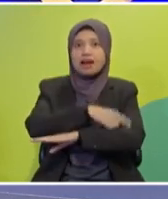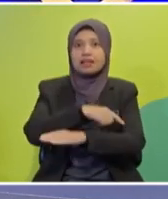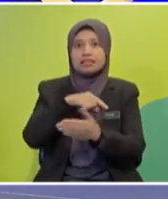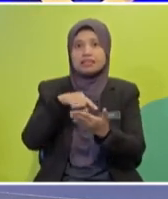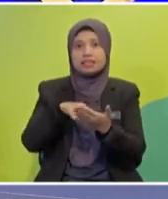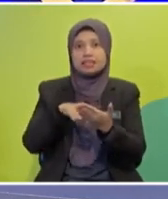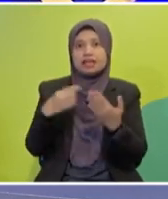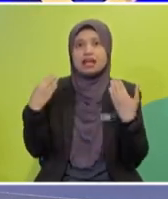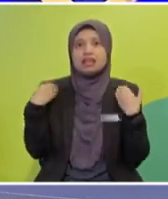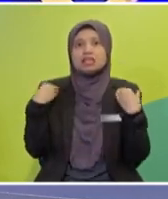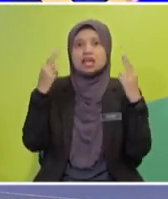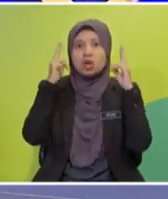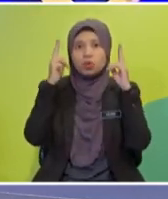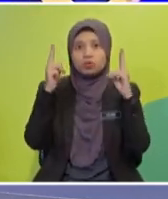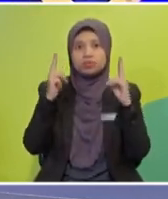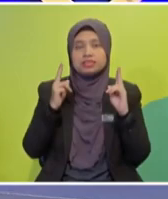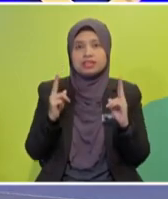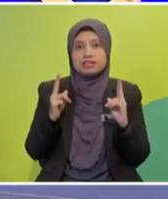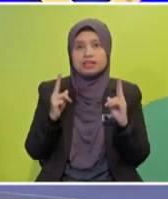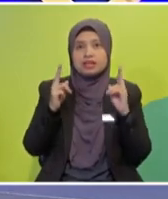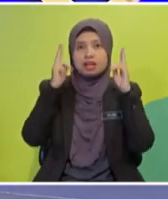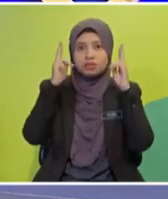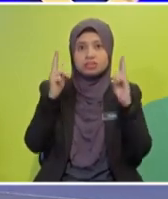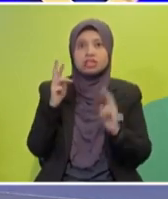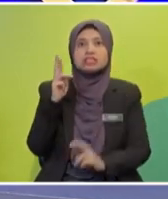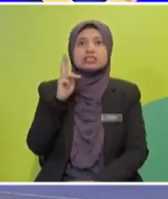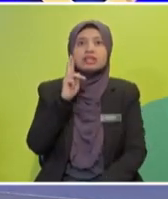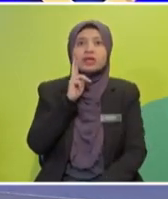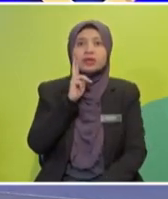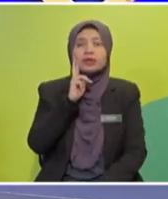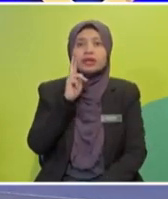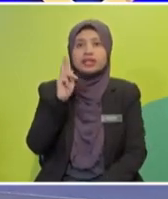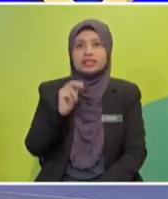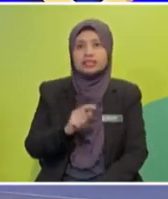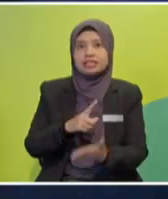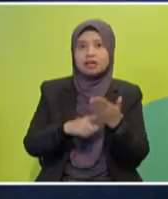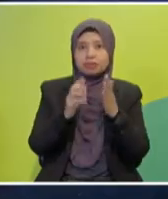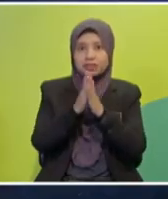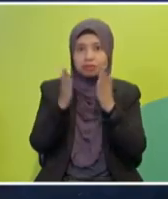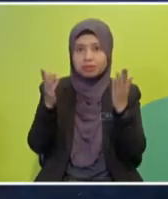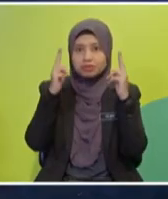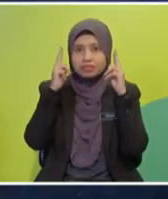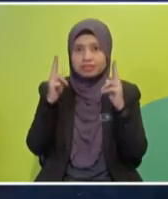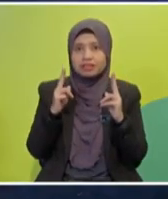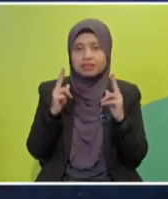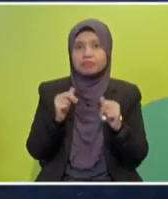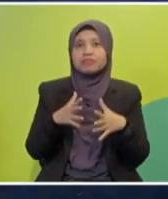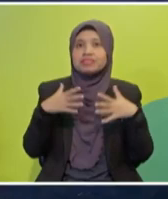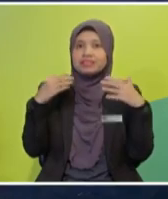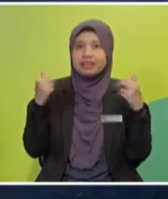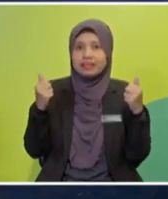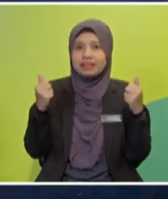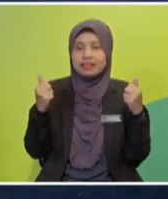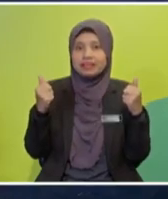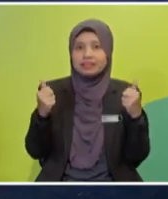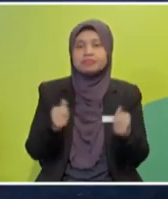anda ustazah kesayangan kita iaitu Ustazah Rohani Ismail. Apa khabar Ustazah? Khabar baik, alhamdulillah. Aiman, apa khabar? Saya